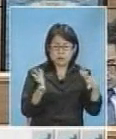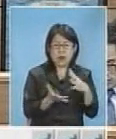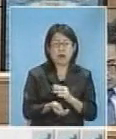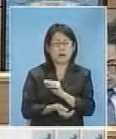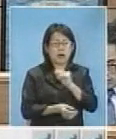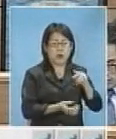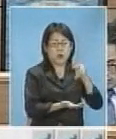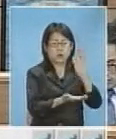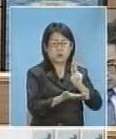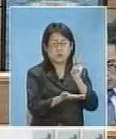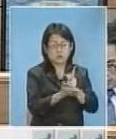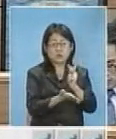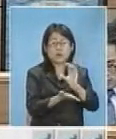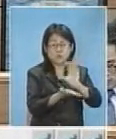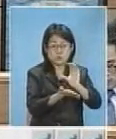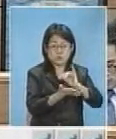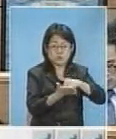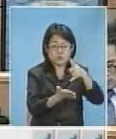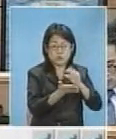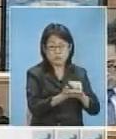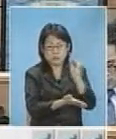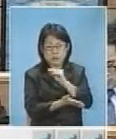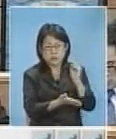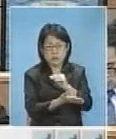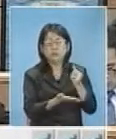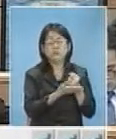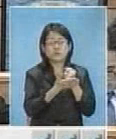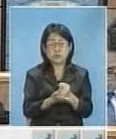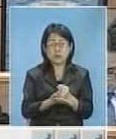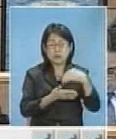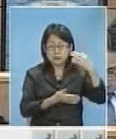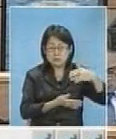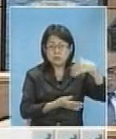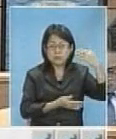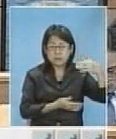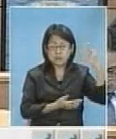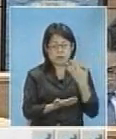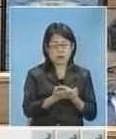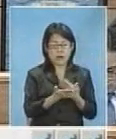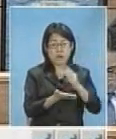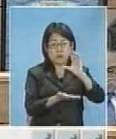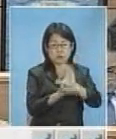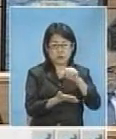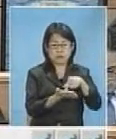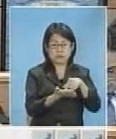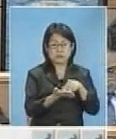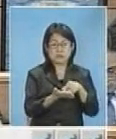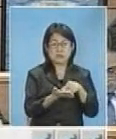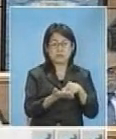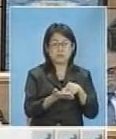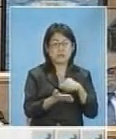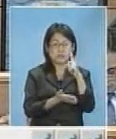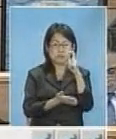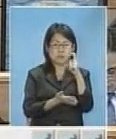ว้เวลาผ่านไปก็มีความชัดเจนครับว่ากองทุนฟื้นฟูไม่มีสถานะเพียงพอที่จะรับภาระ